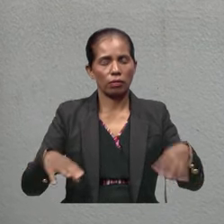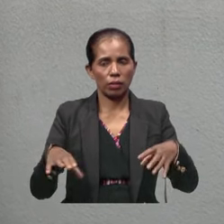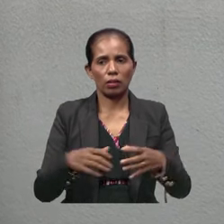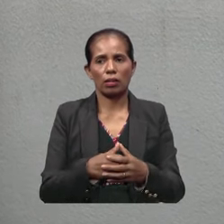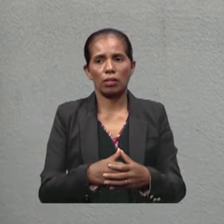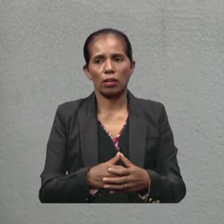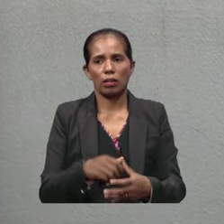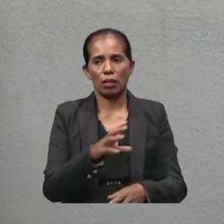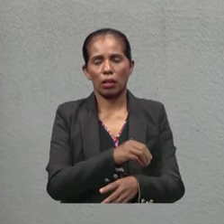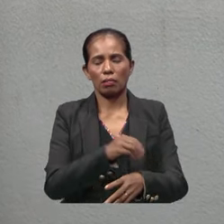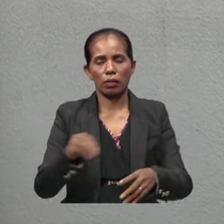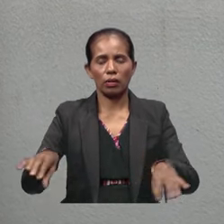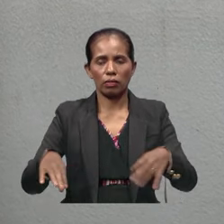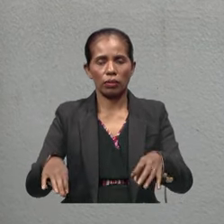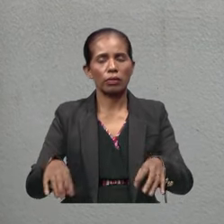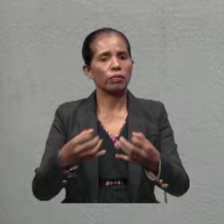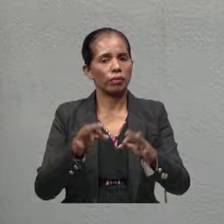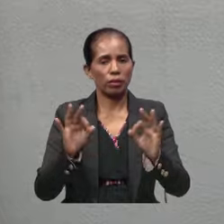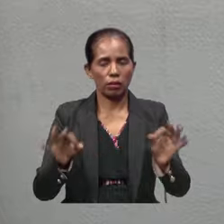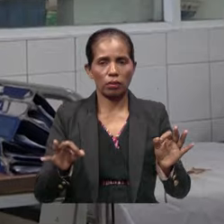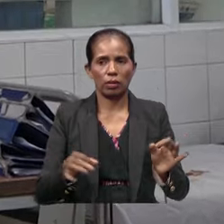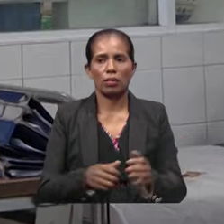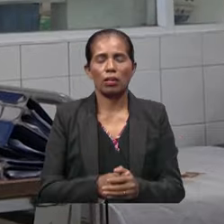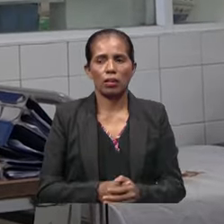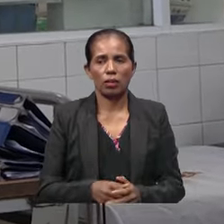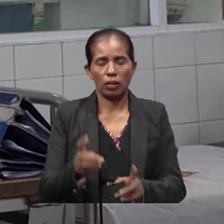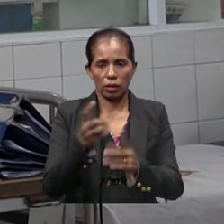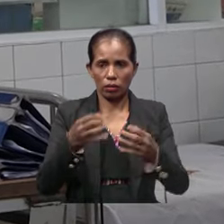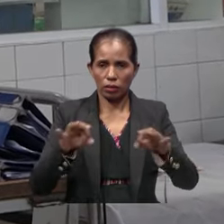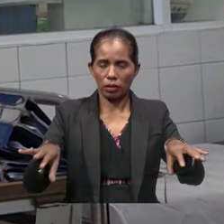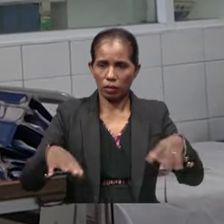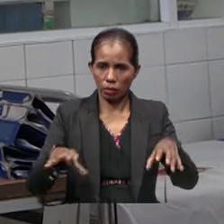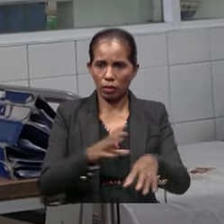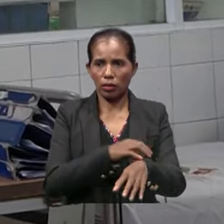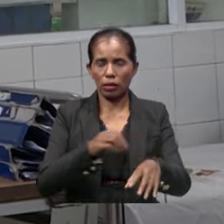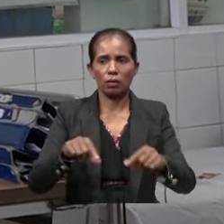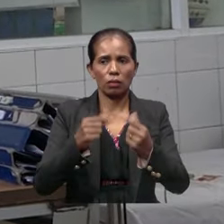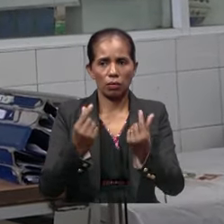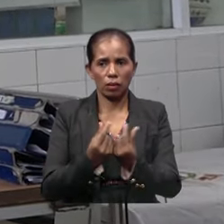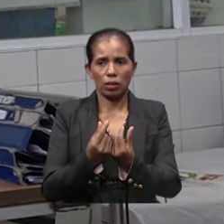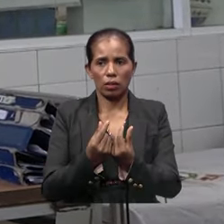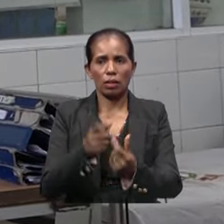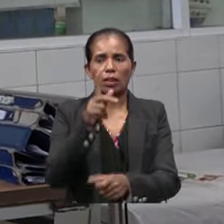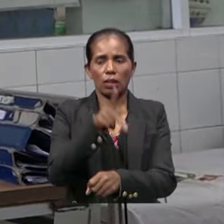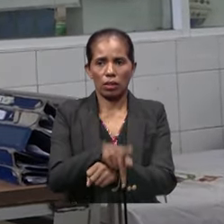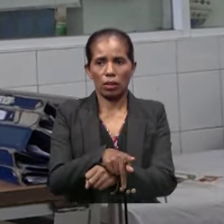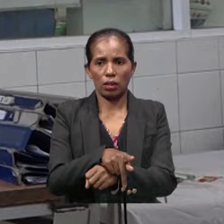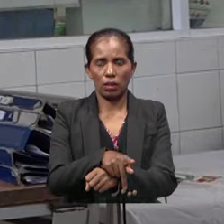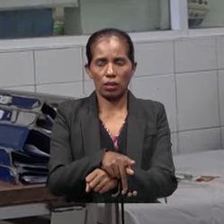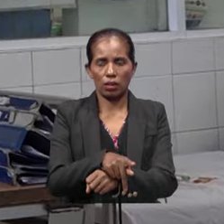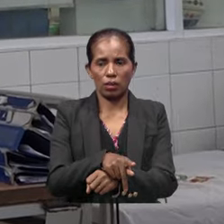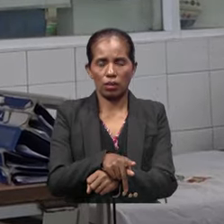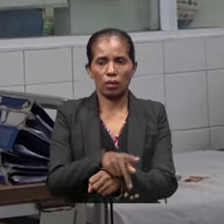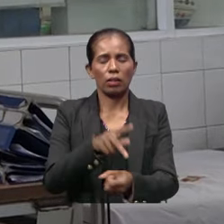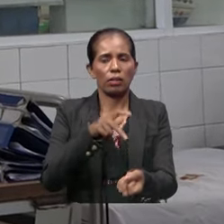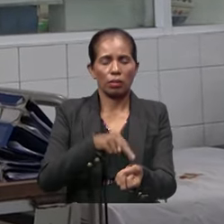primeiro contratar-se em 10 para, e a contratada, e a, então, e a equipe aí, Halo sif, kalau nih, sembiru balu,